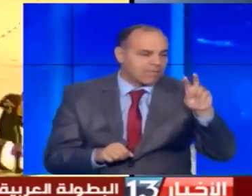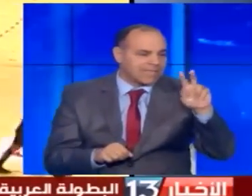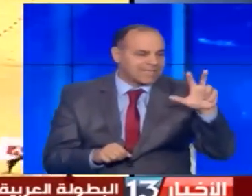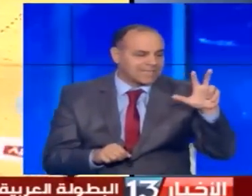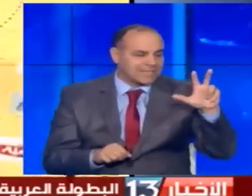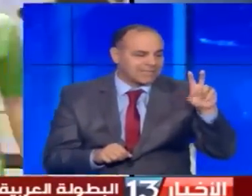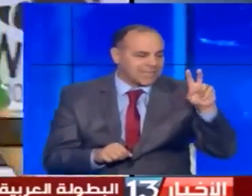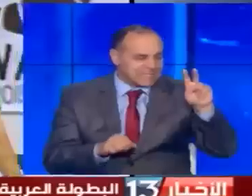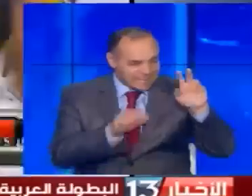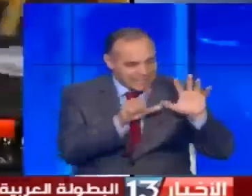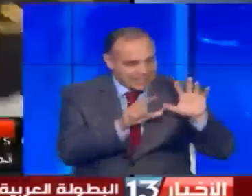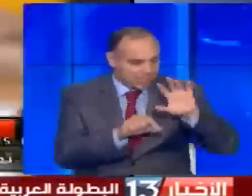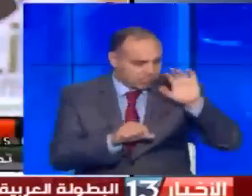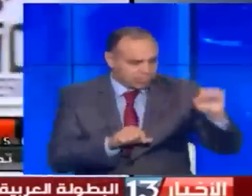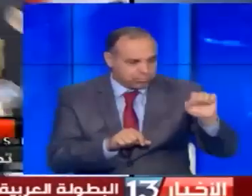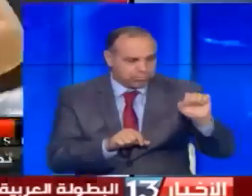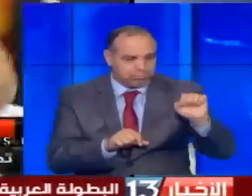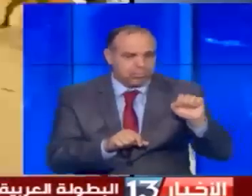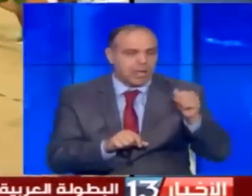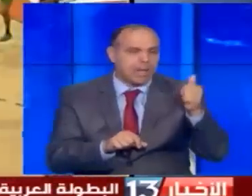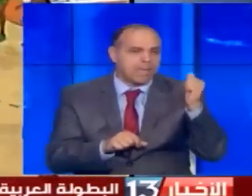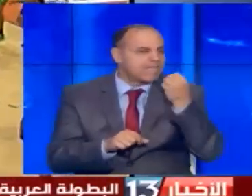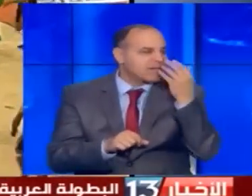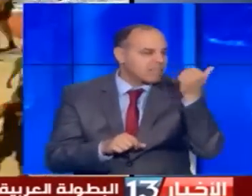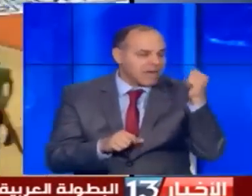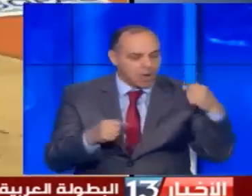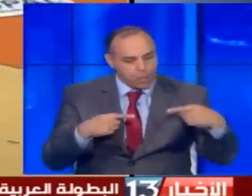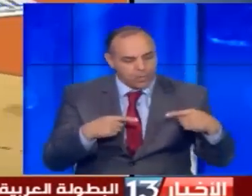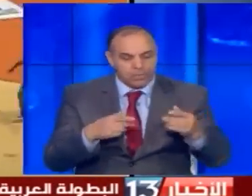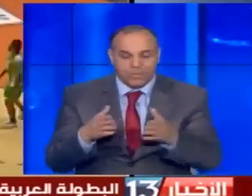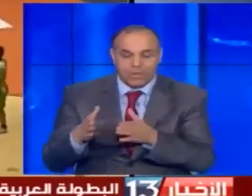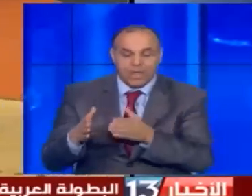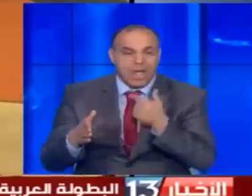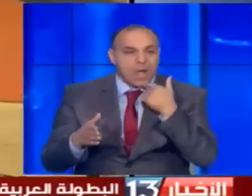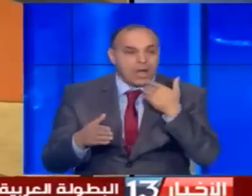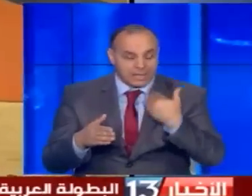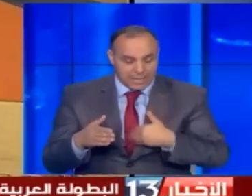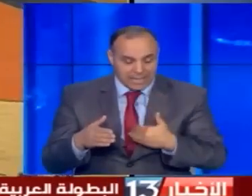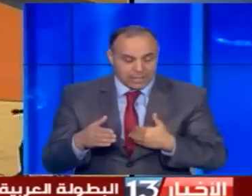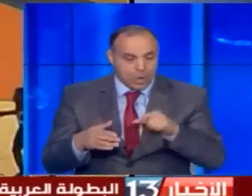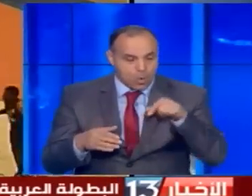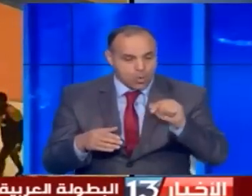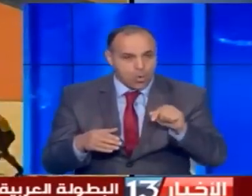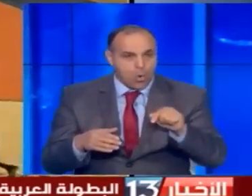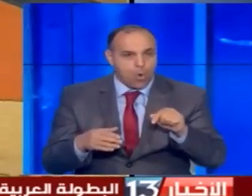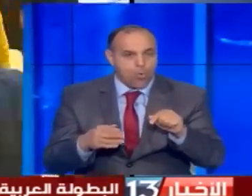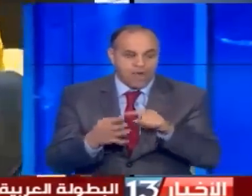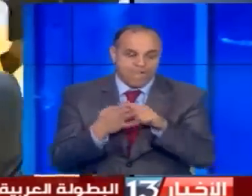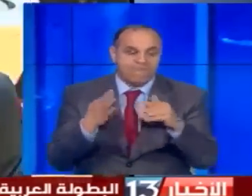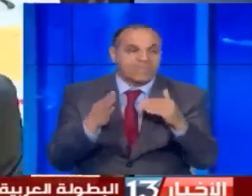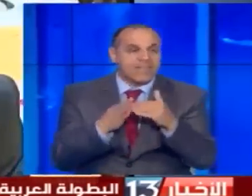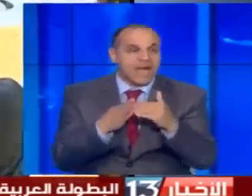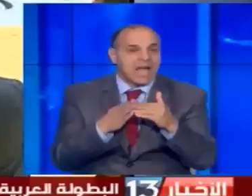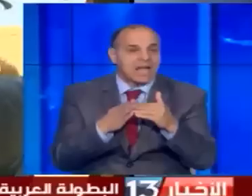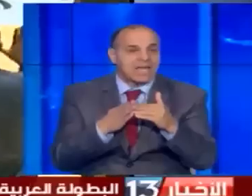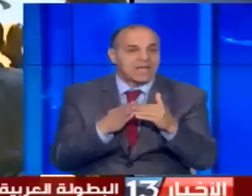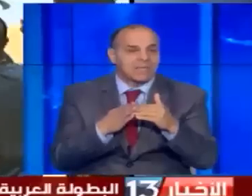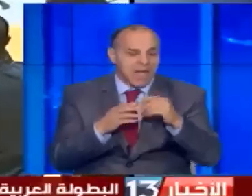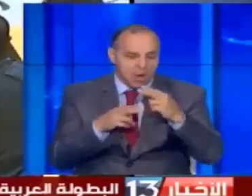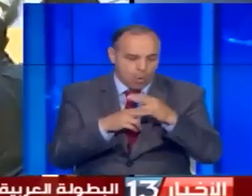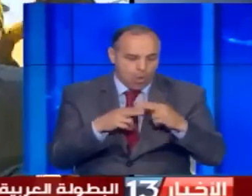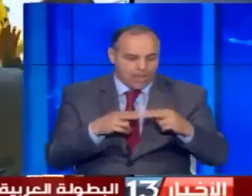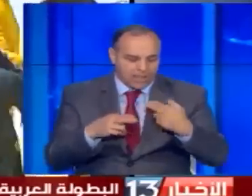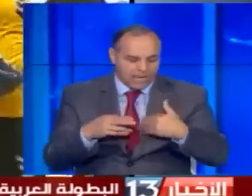ب43-27 في مباراة جمعتهما مساء أمس. ويلاقي ترجي الرياضي اليوم في المربع الذهبي نادي السالمية